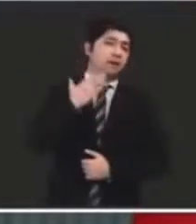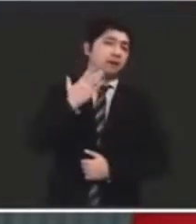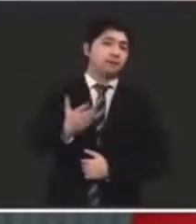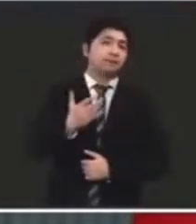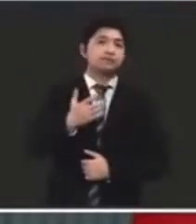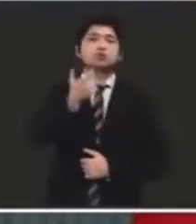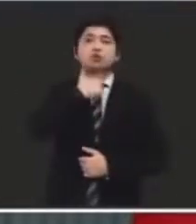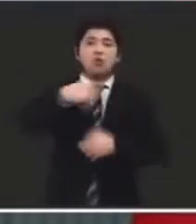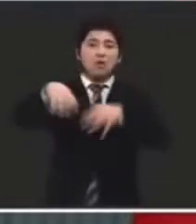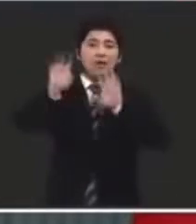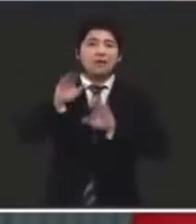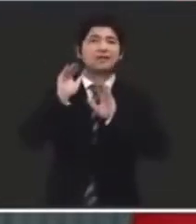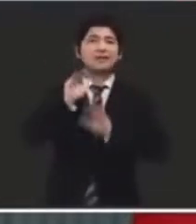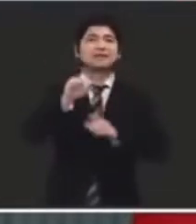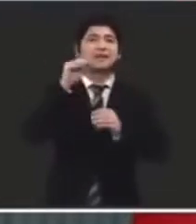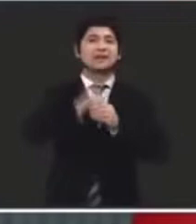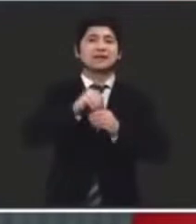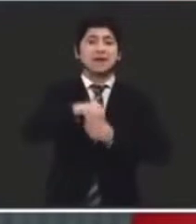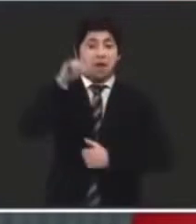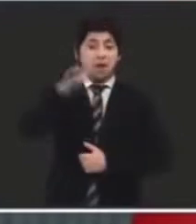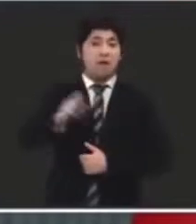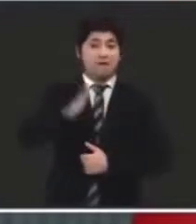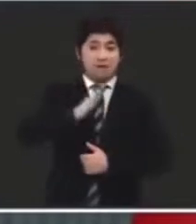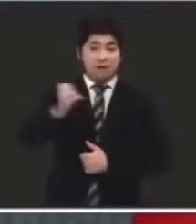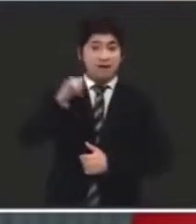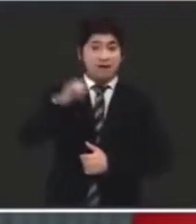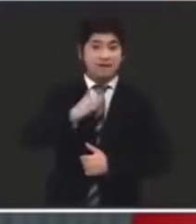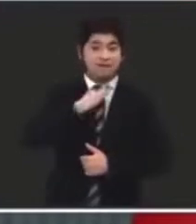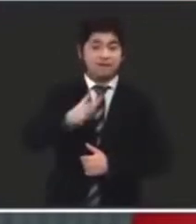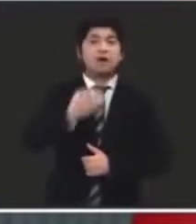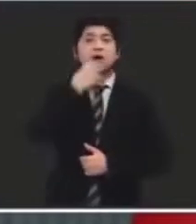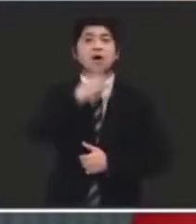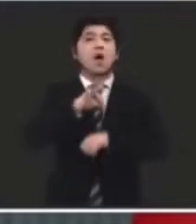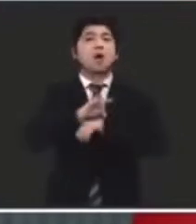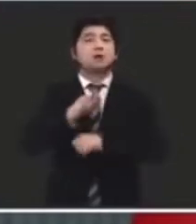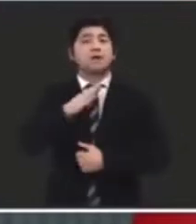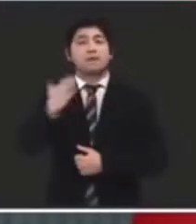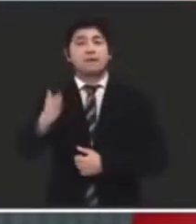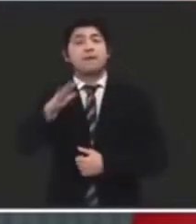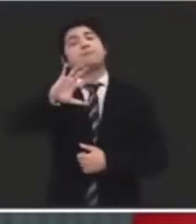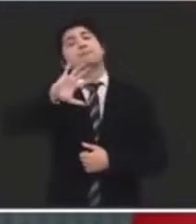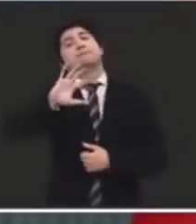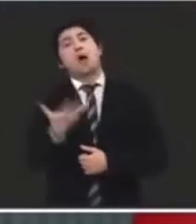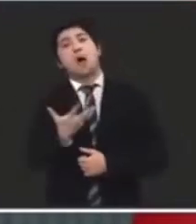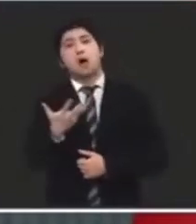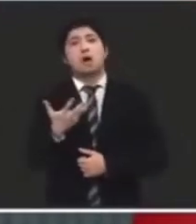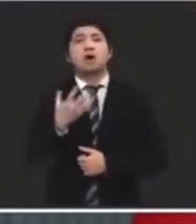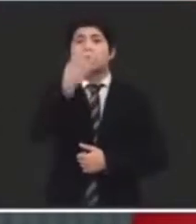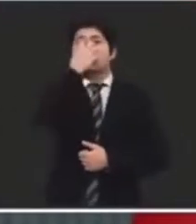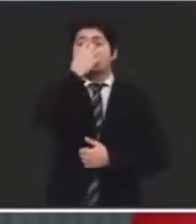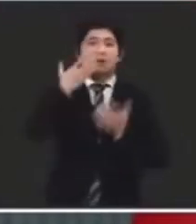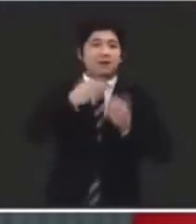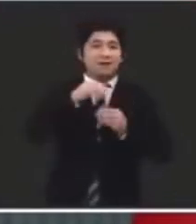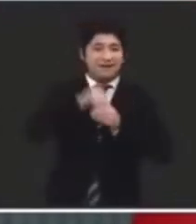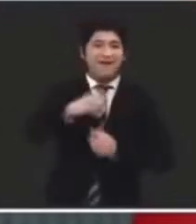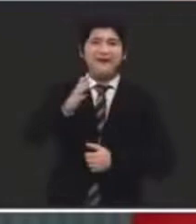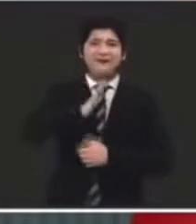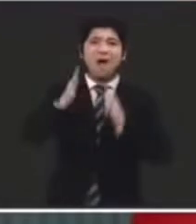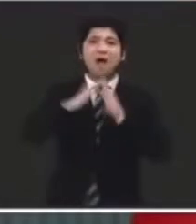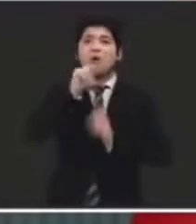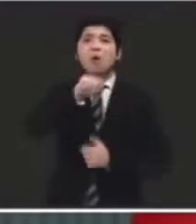doğalgaz desteği alma hakkı olup da kronik hastası veya yaşam destek cihazı bulunan